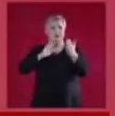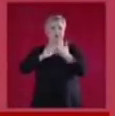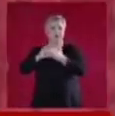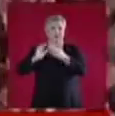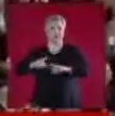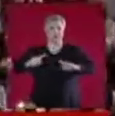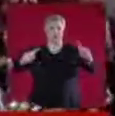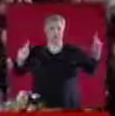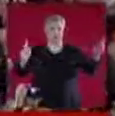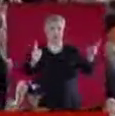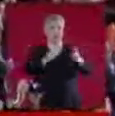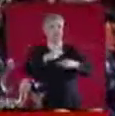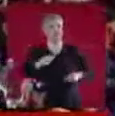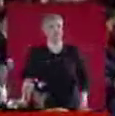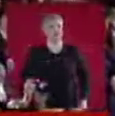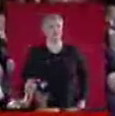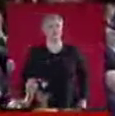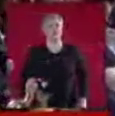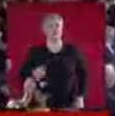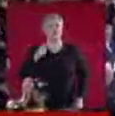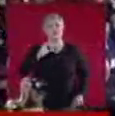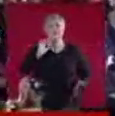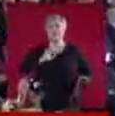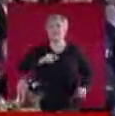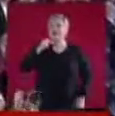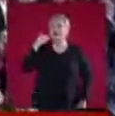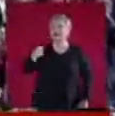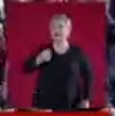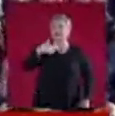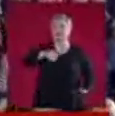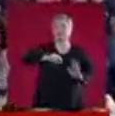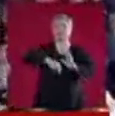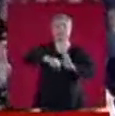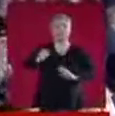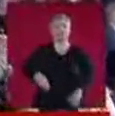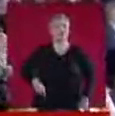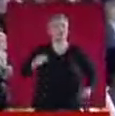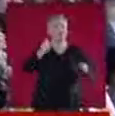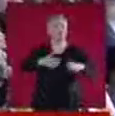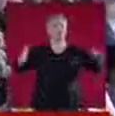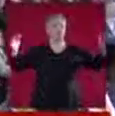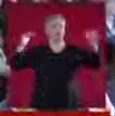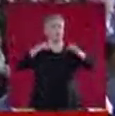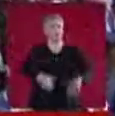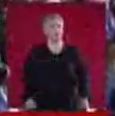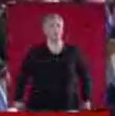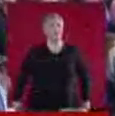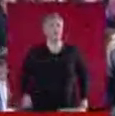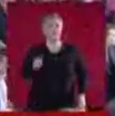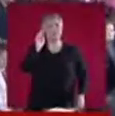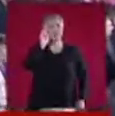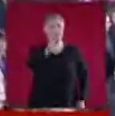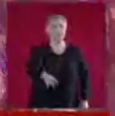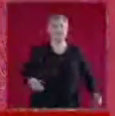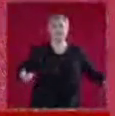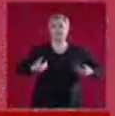πολιτών που θέλουν να ενώσουν τις φωνές τους μαζί μας σε όλες τις συγκεντρώσεις τον παλμό πράγματι τον δίνουν οι νέοι άνθρωποι